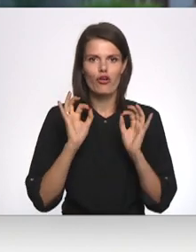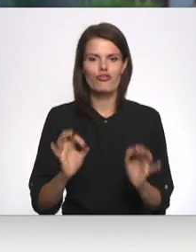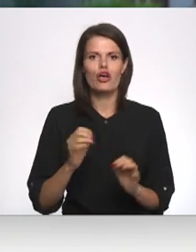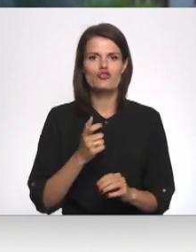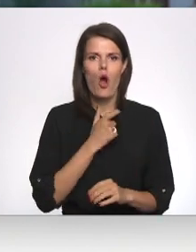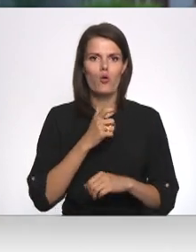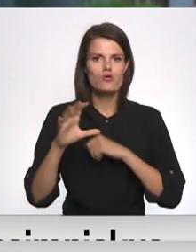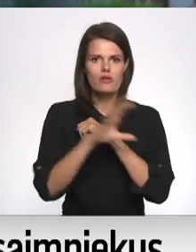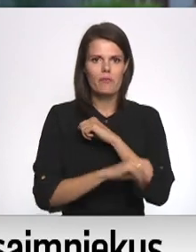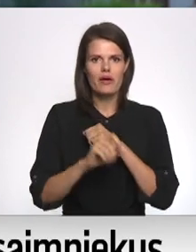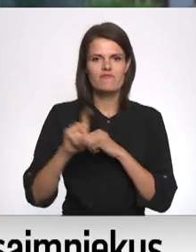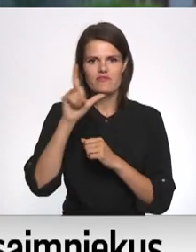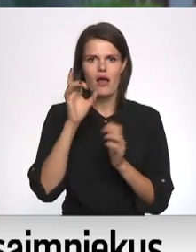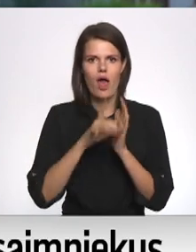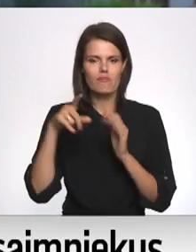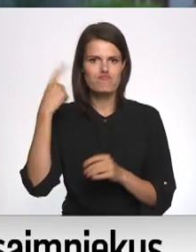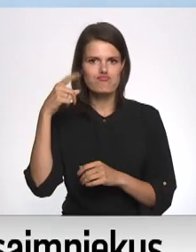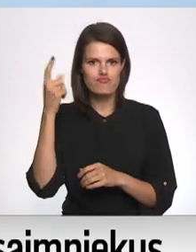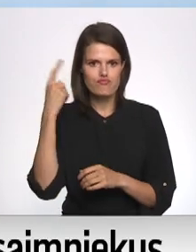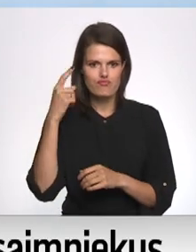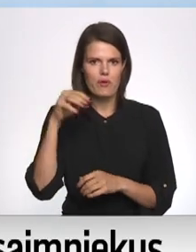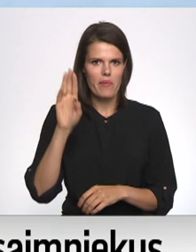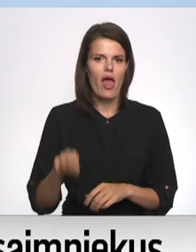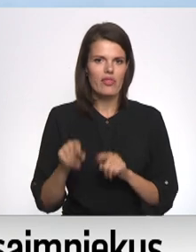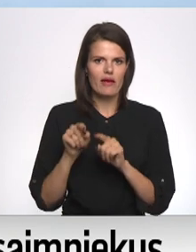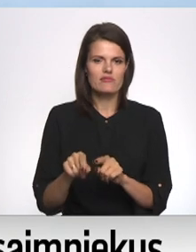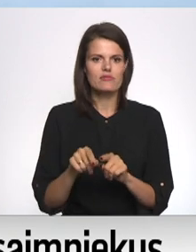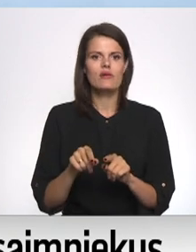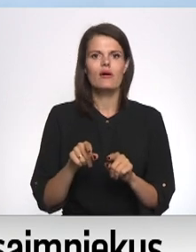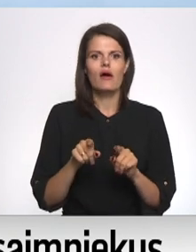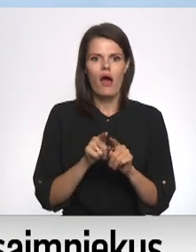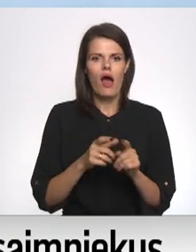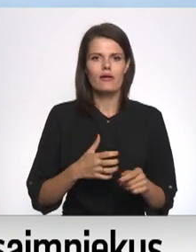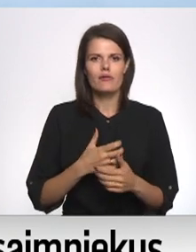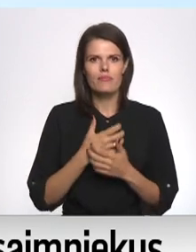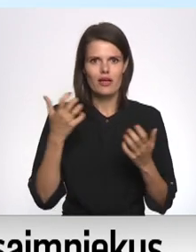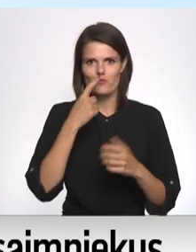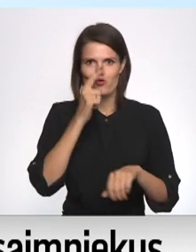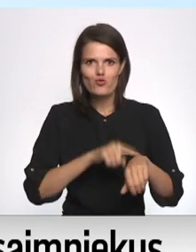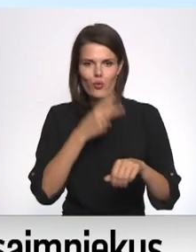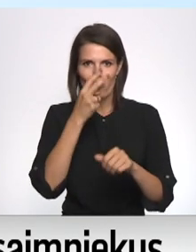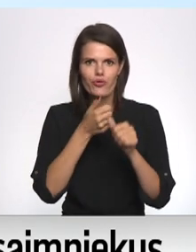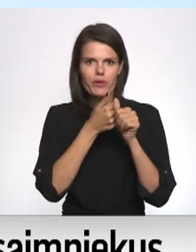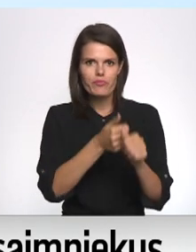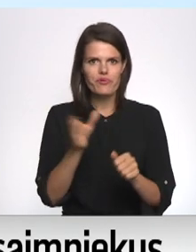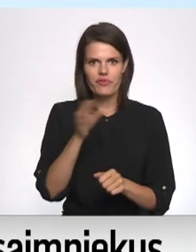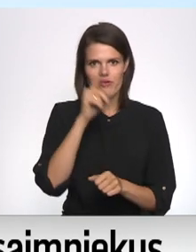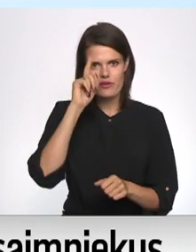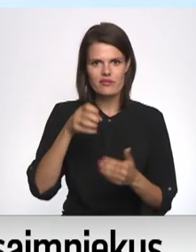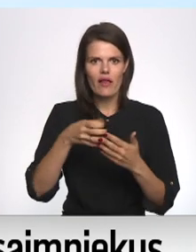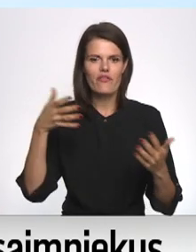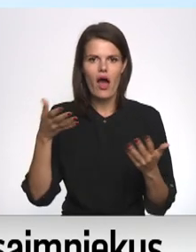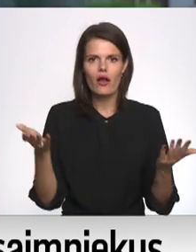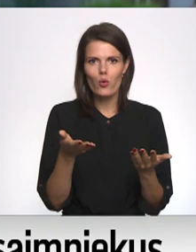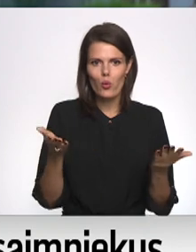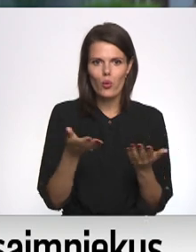tos ražīgokīs elektrības patēriņa ziņā mienest. Arī bija tos brīsmīgos tos stundes, ko mēs visi zinām, tos dorgos.